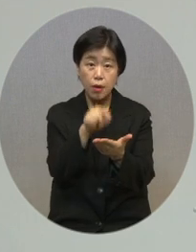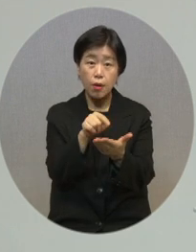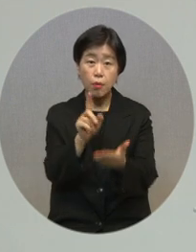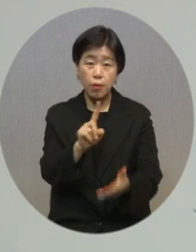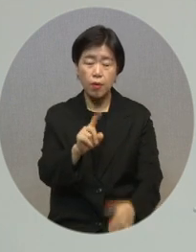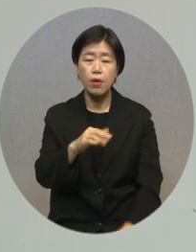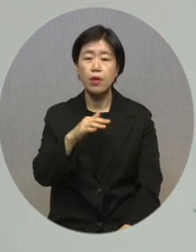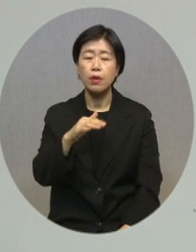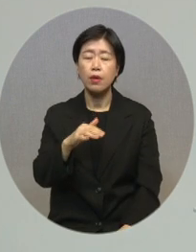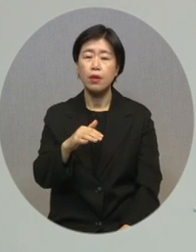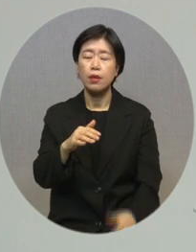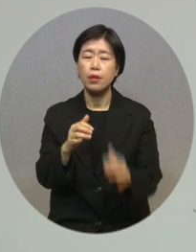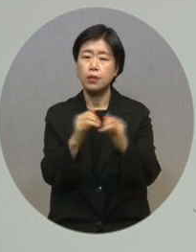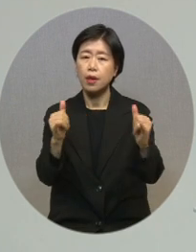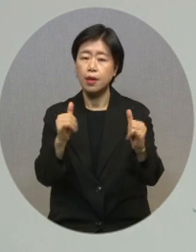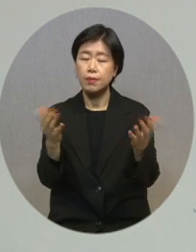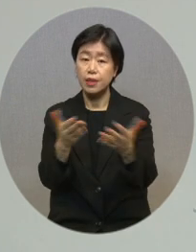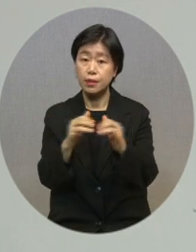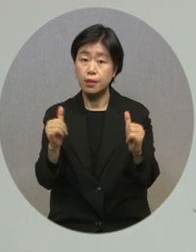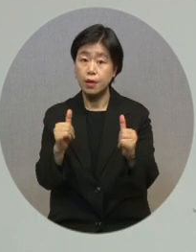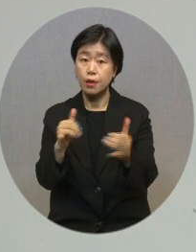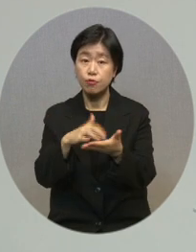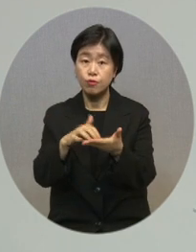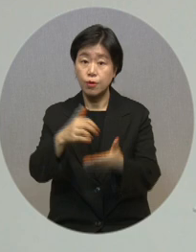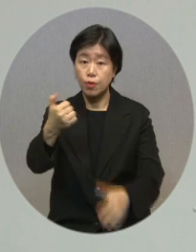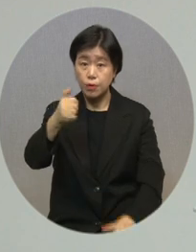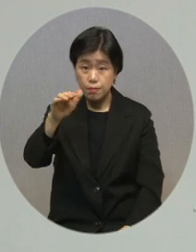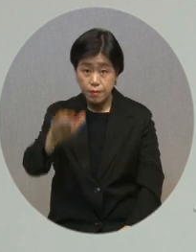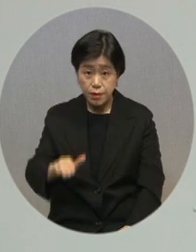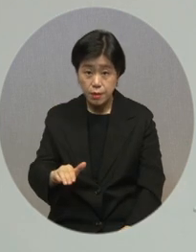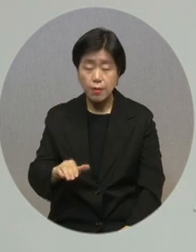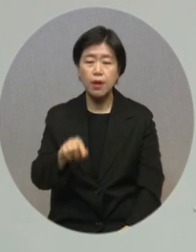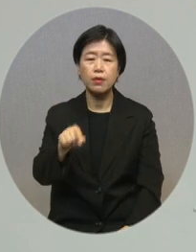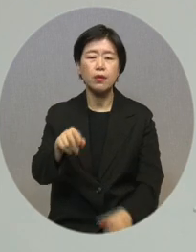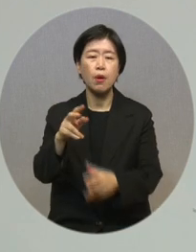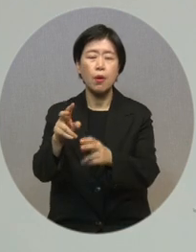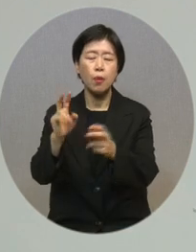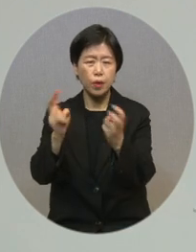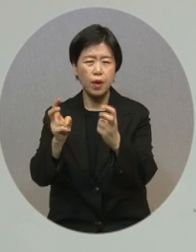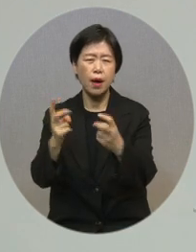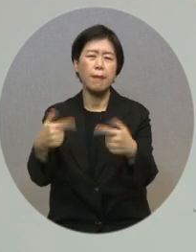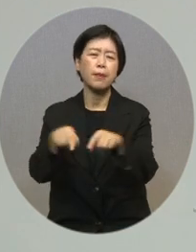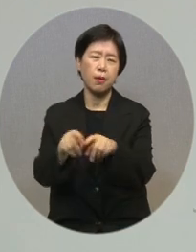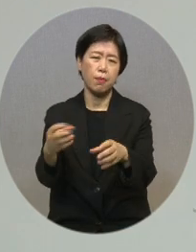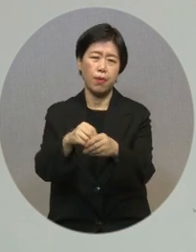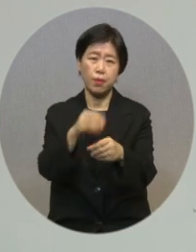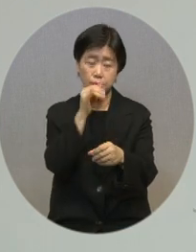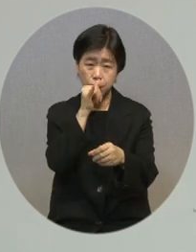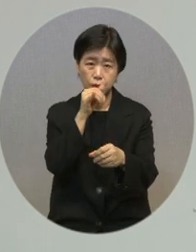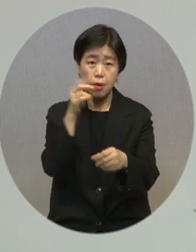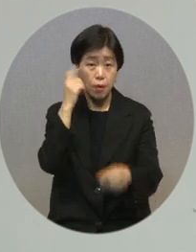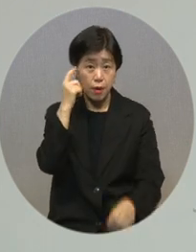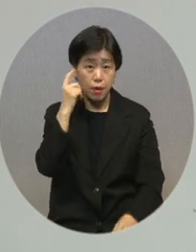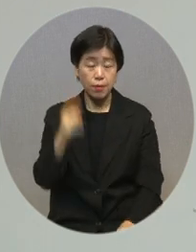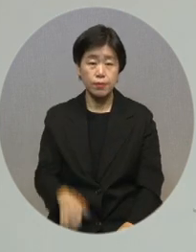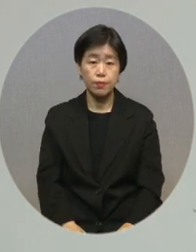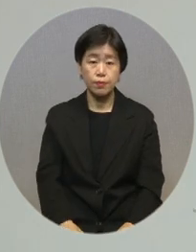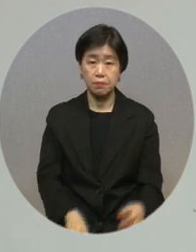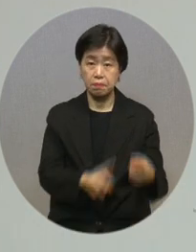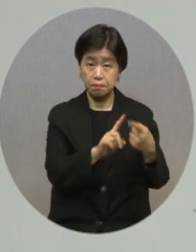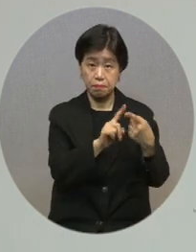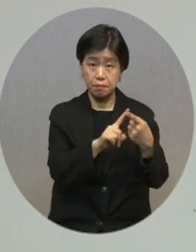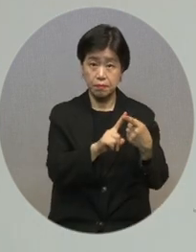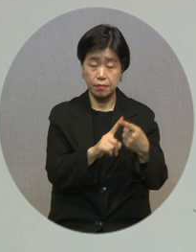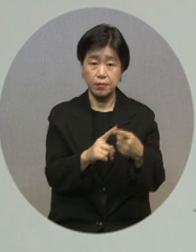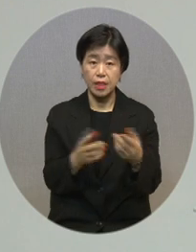미만 사업장에 그 중대재해처벌법이 적용되게 된 게 여러 가지 그 의미가 있습니다. 그 첫 번째는 50인